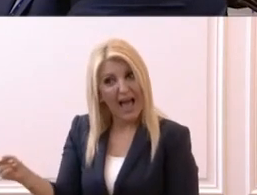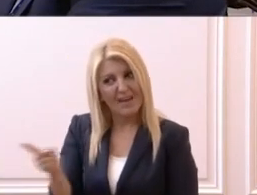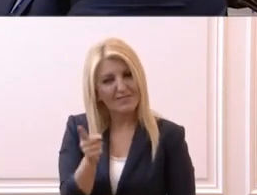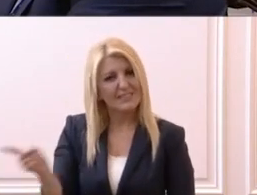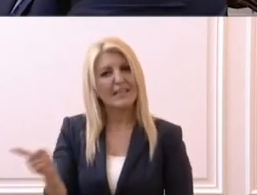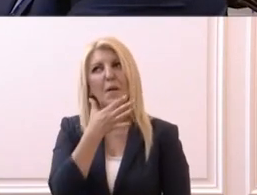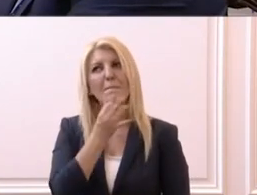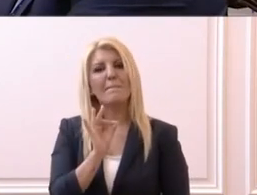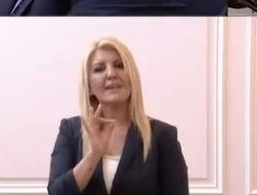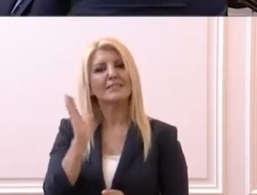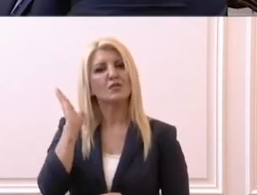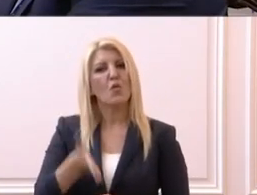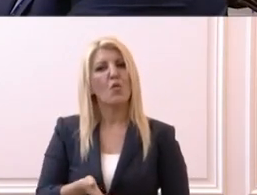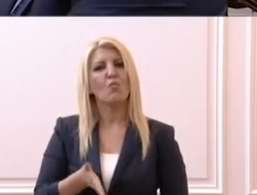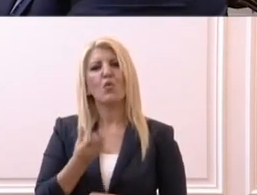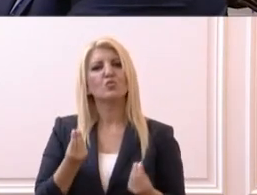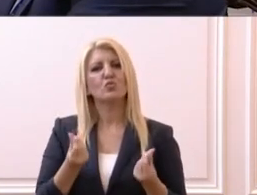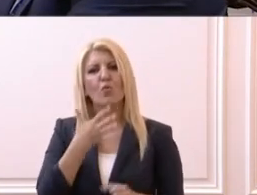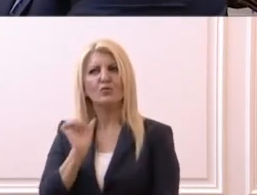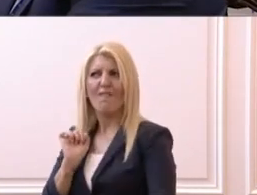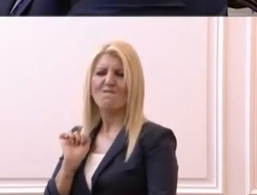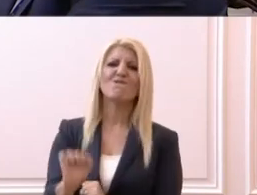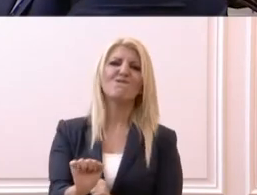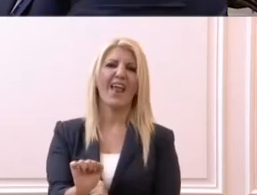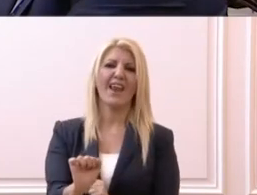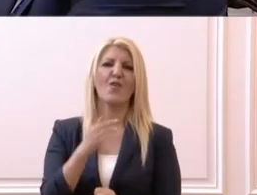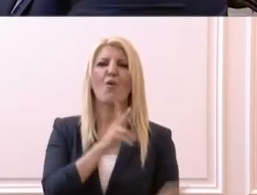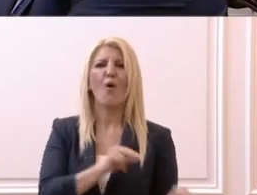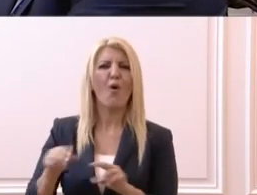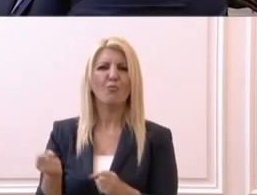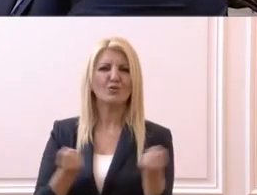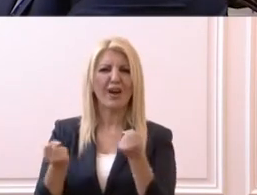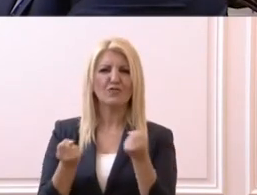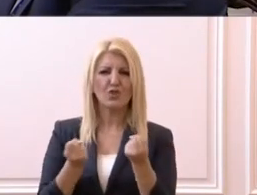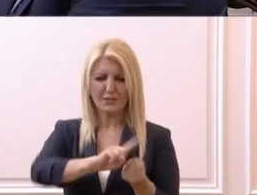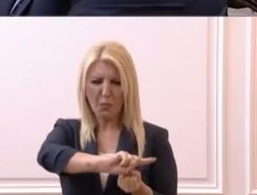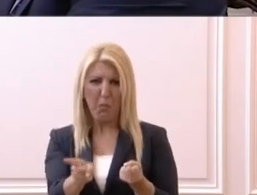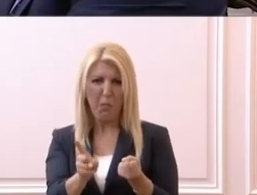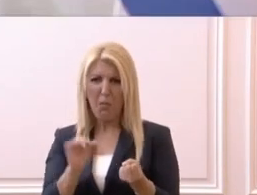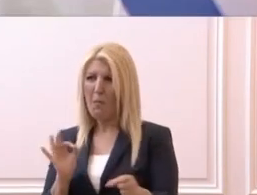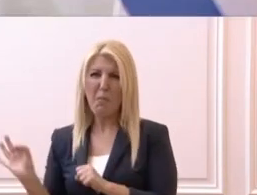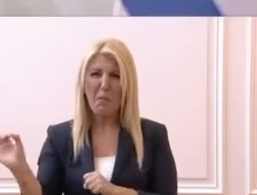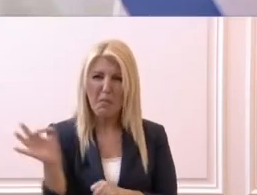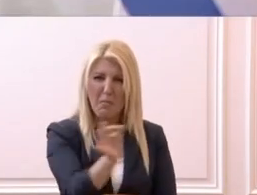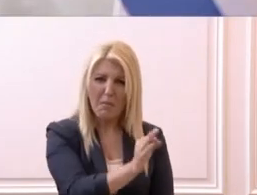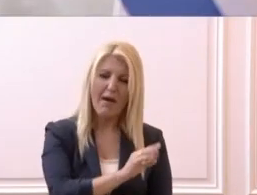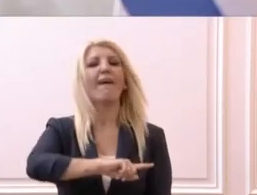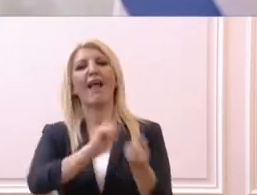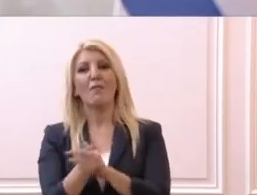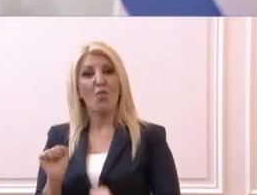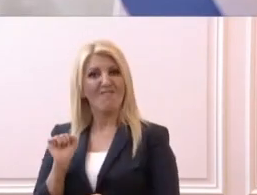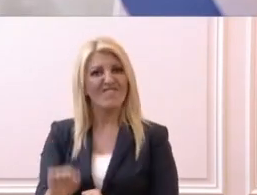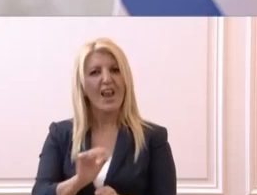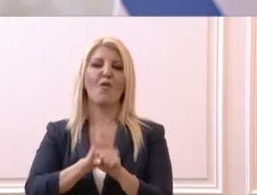φρένο, πατώντας γκάζι για να φτάσουμε στο ποσοστό του θωρακισμένου πληθυσμού, να το φτάσουμε